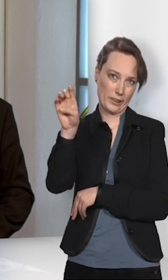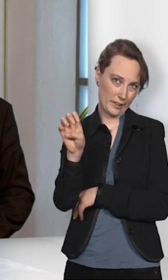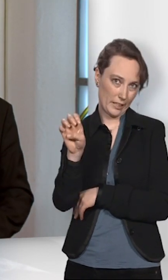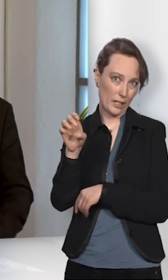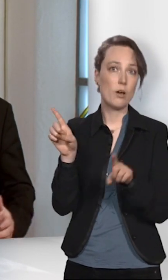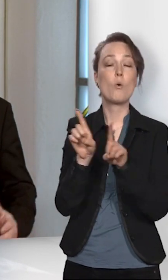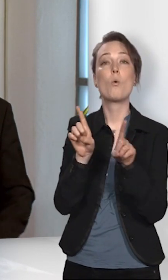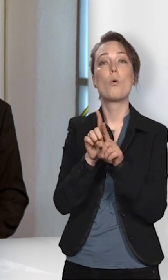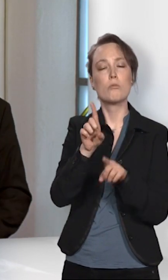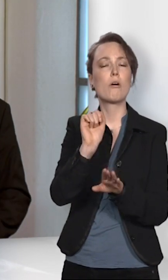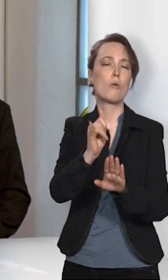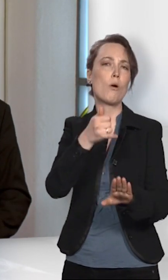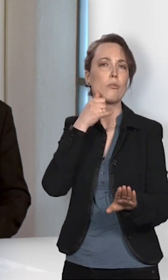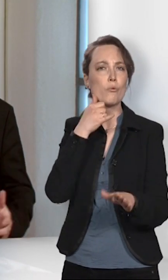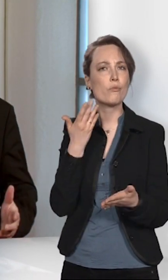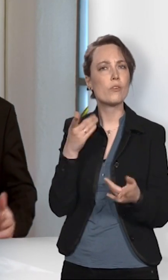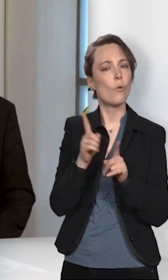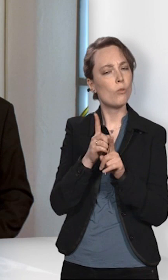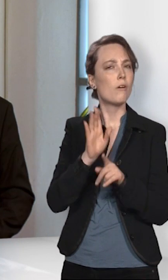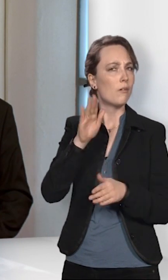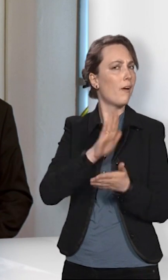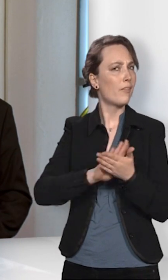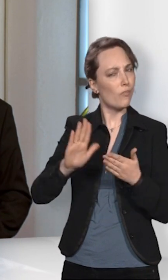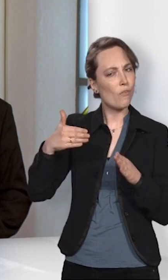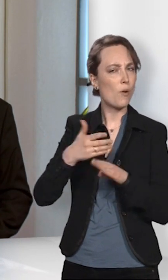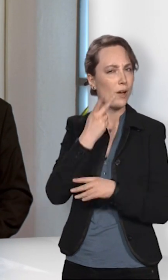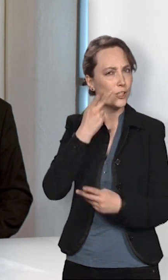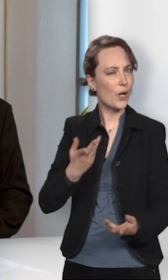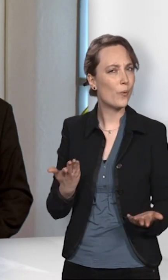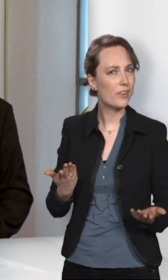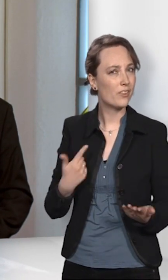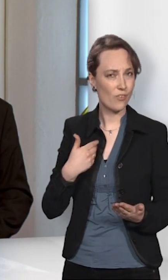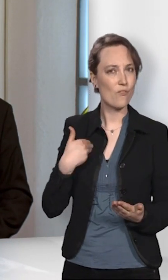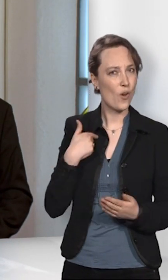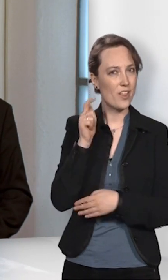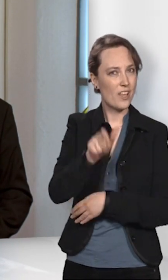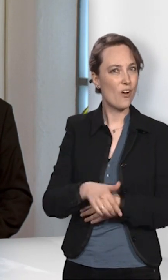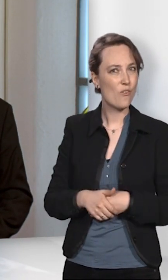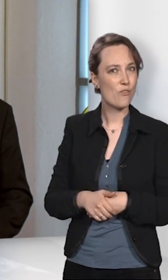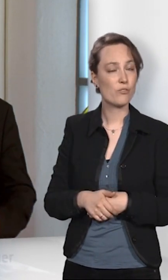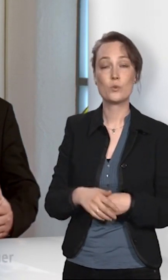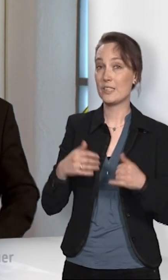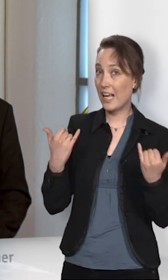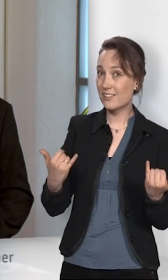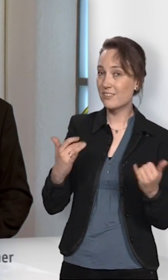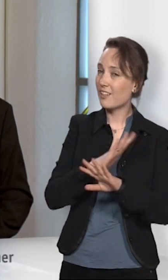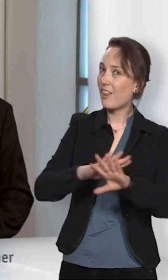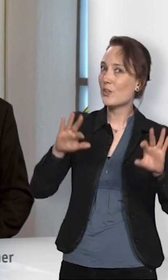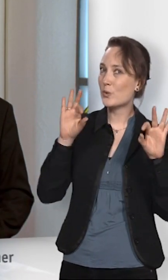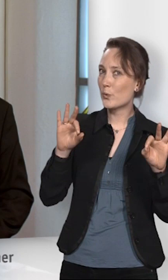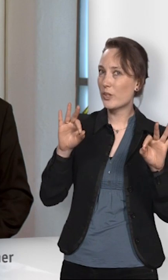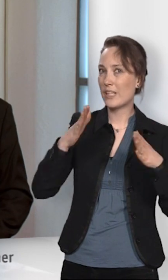www.zieglersche.de oder rufen Sie uns an oder kommen Sie einfach mal vorbei. Wir freuen uns auf Sie. Und